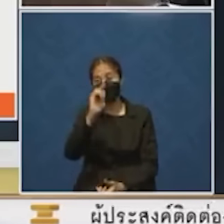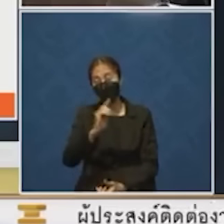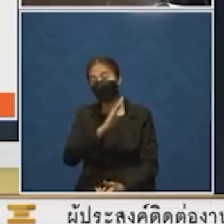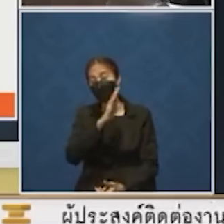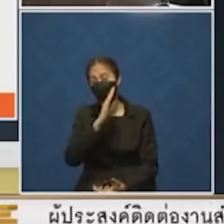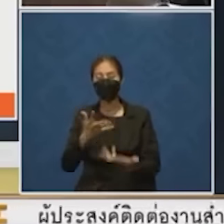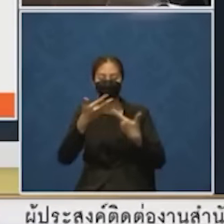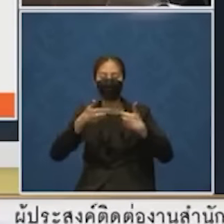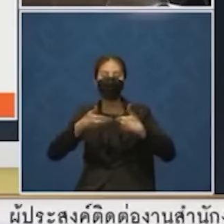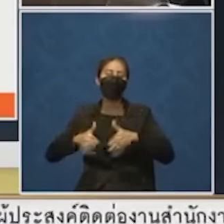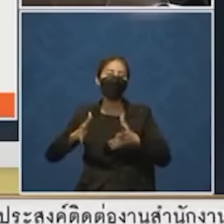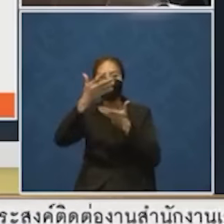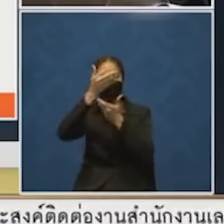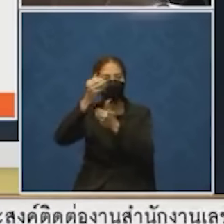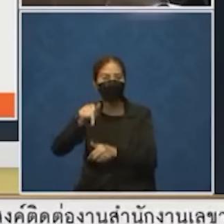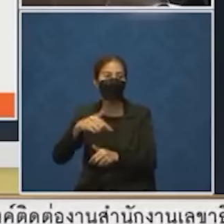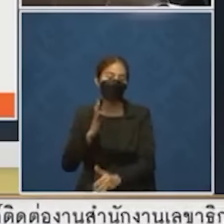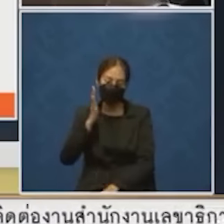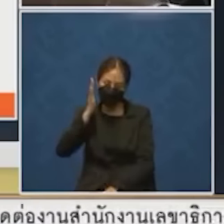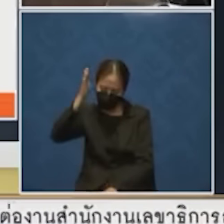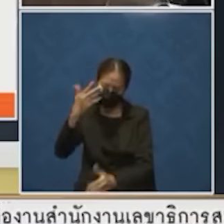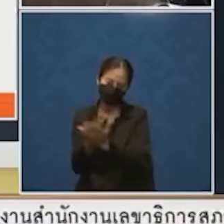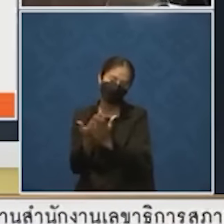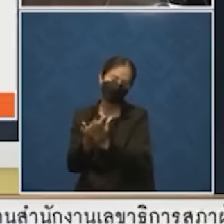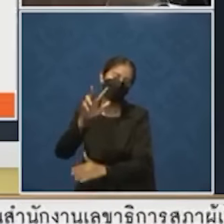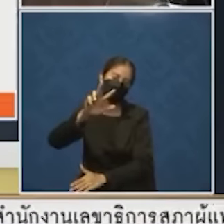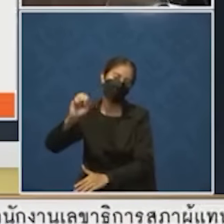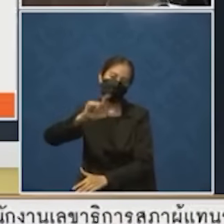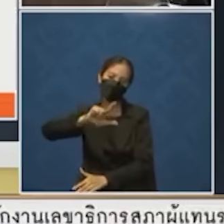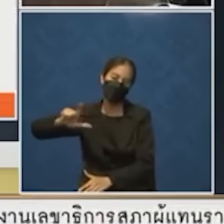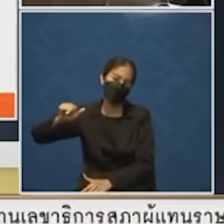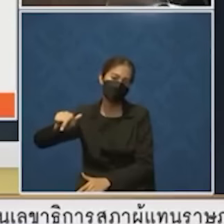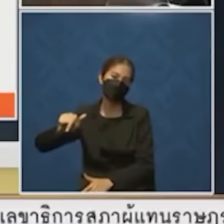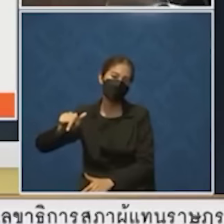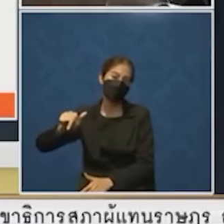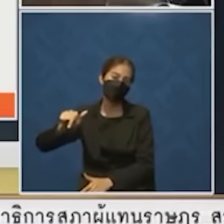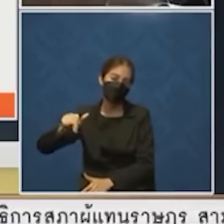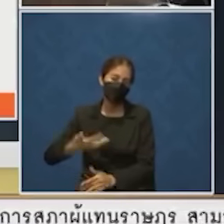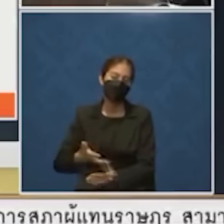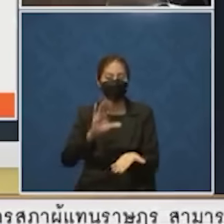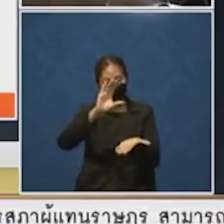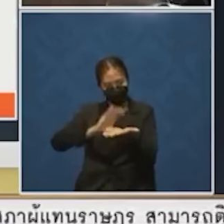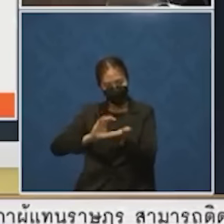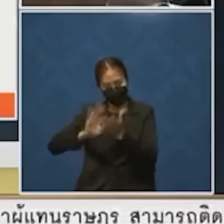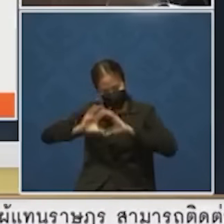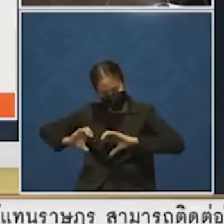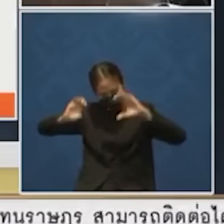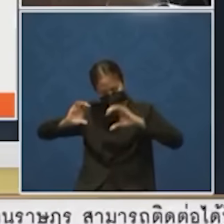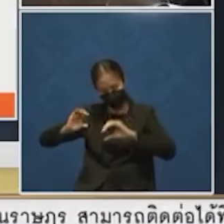ปี 300,000 กว่าล้านที่เป็นอันดับ1ของปีแห่งการฟื้นฟูประเทศคืองบของข้าราชการไป